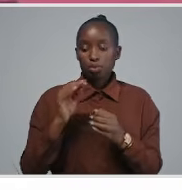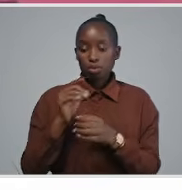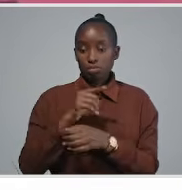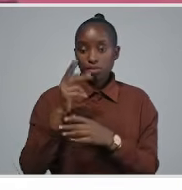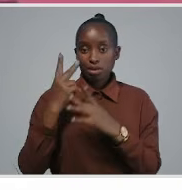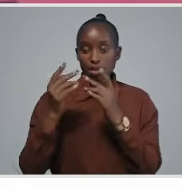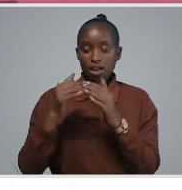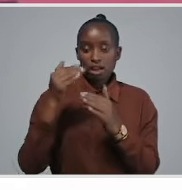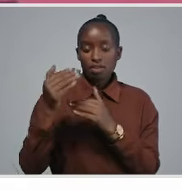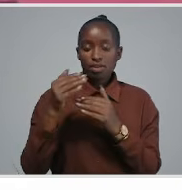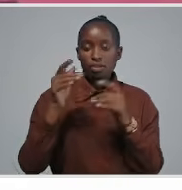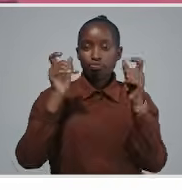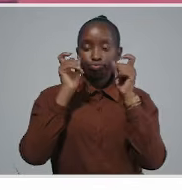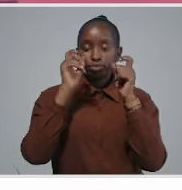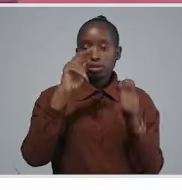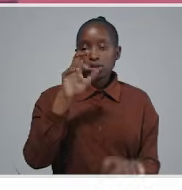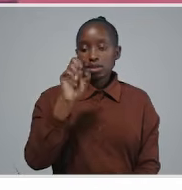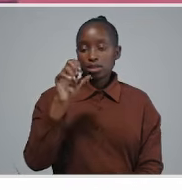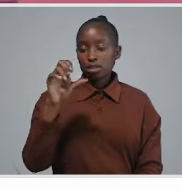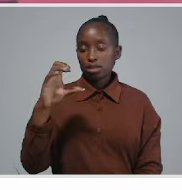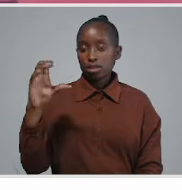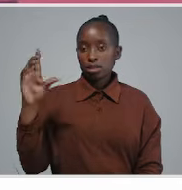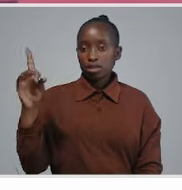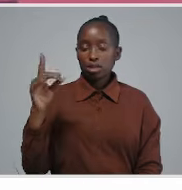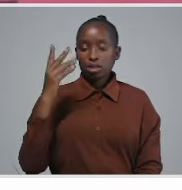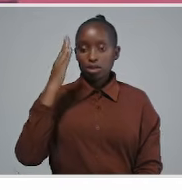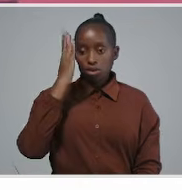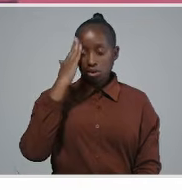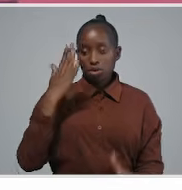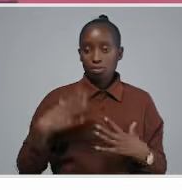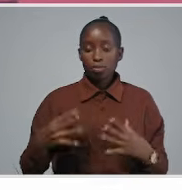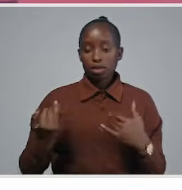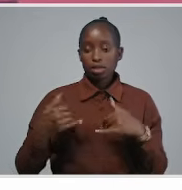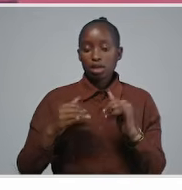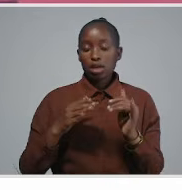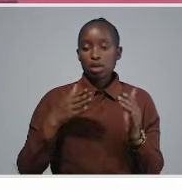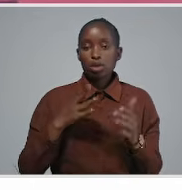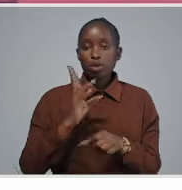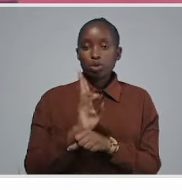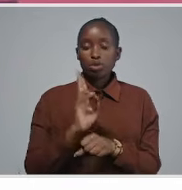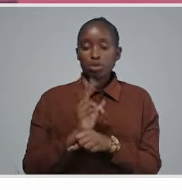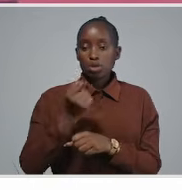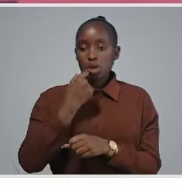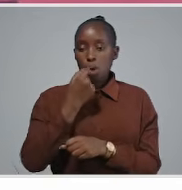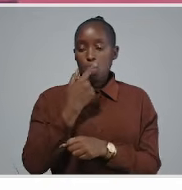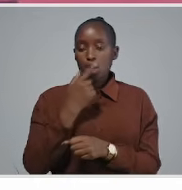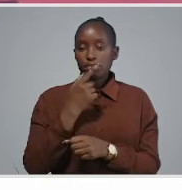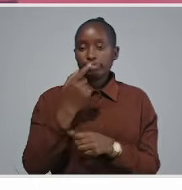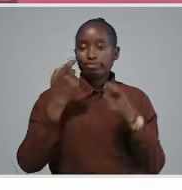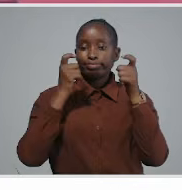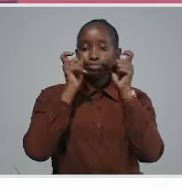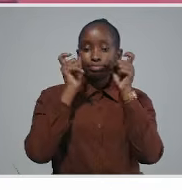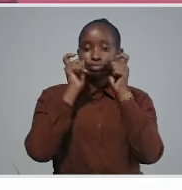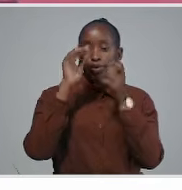ukimwi NSDCC kufichua kuwa idadi ya wanaotumia dawa za kuzuia ukimwi imepungua. Mwanahabari wetu Elizabeth